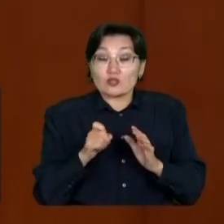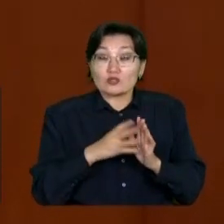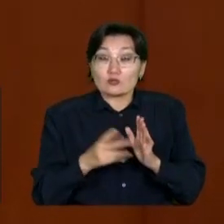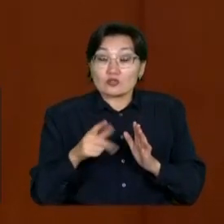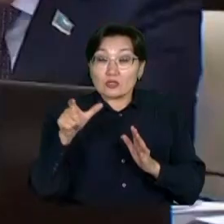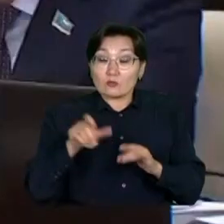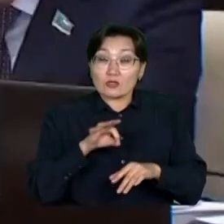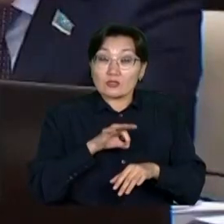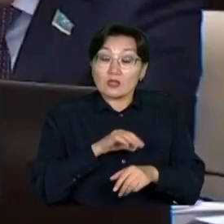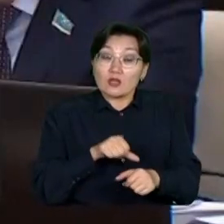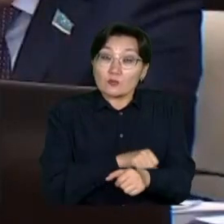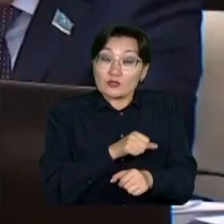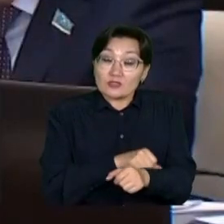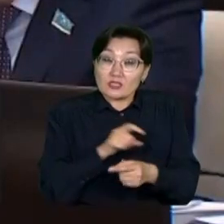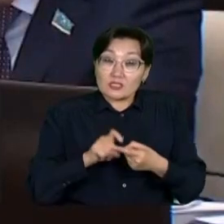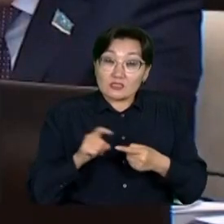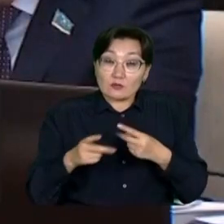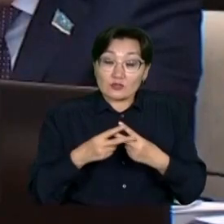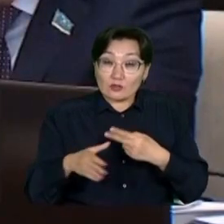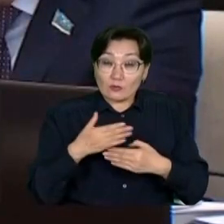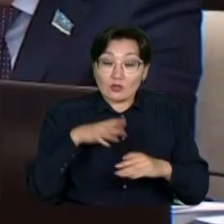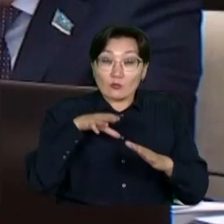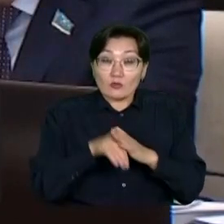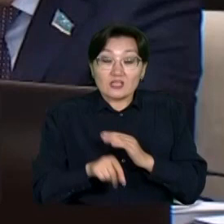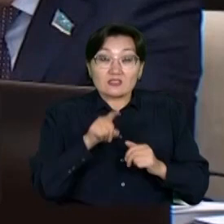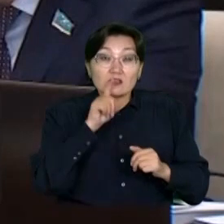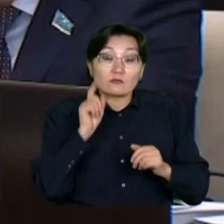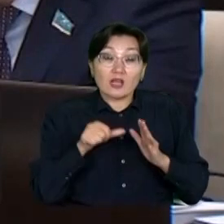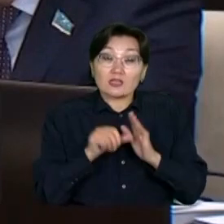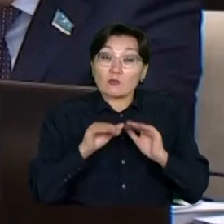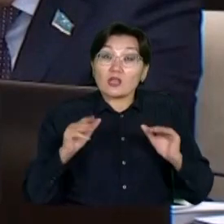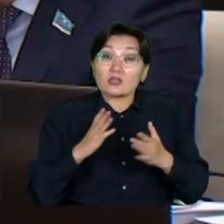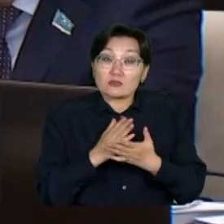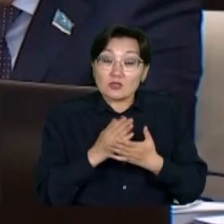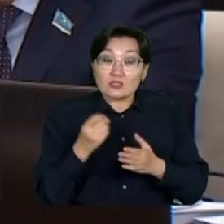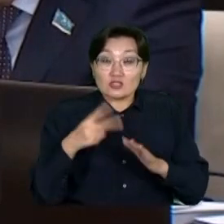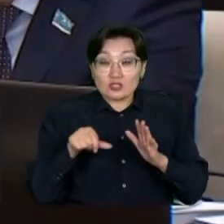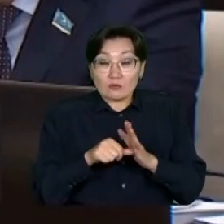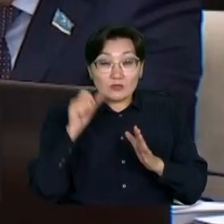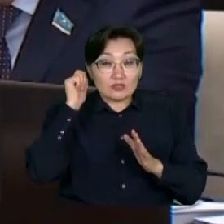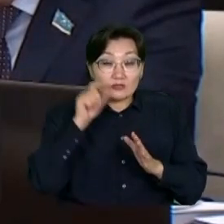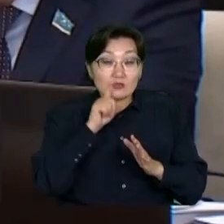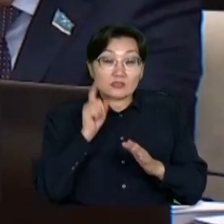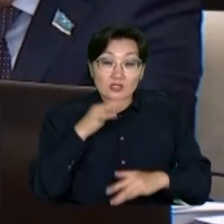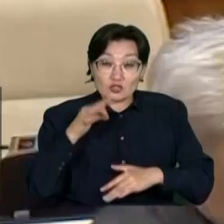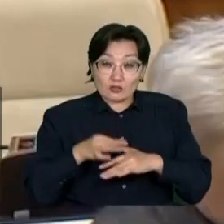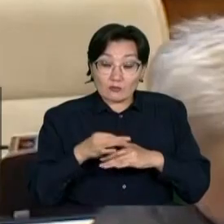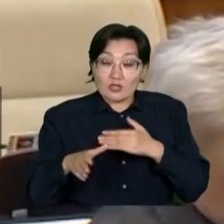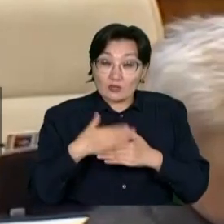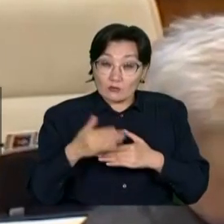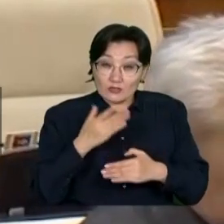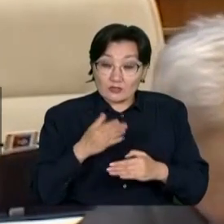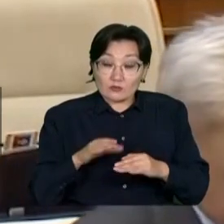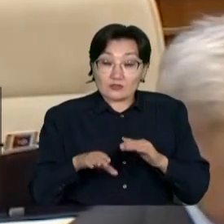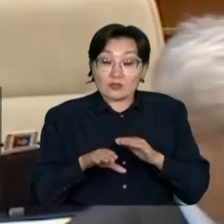адам есірткішін сотталған. Қатарында кәмелетке толмаған 6 бала бар екен. Тағы 26 жасөспірім жауапкершілікке тартылған.